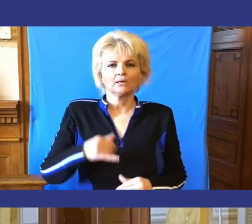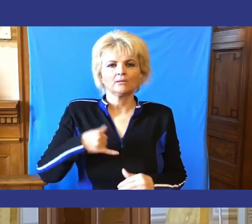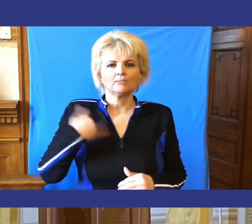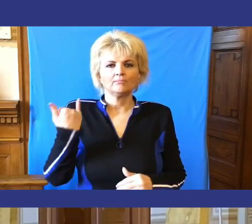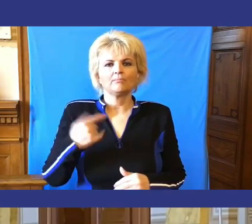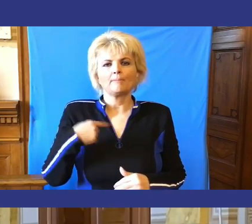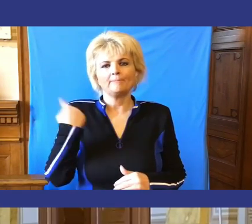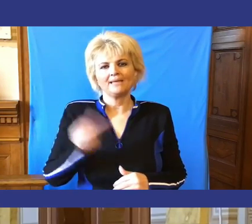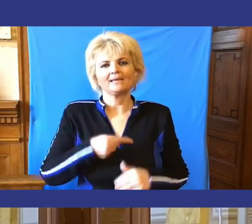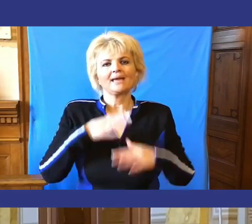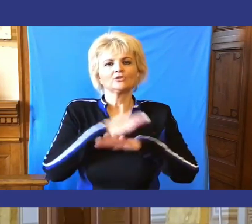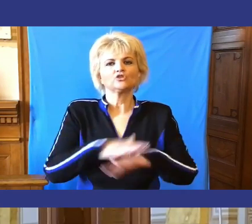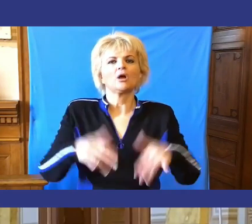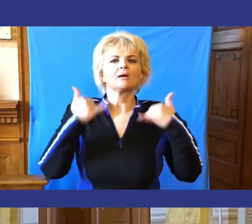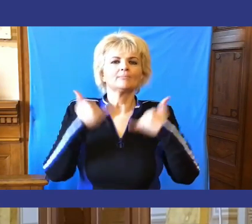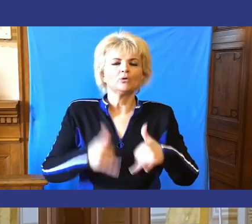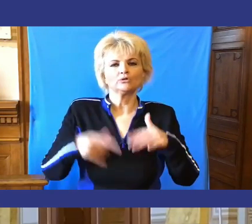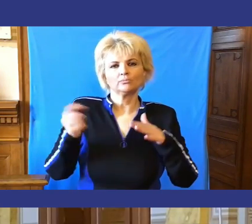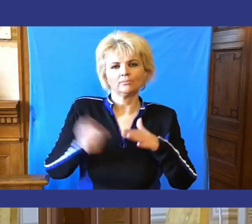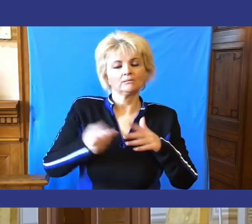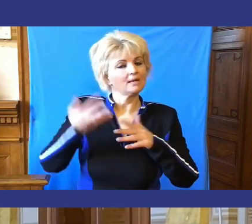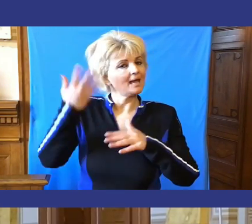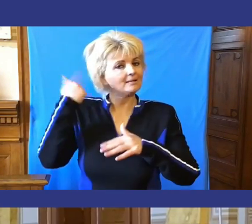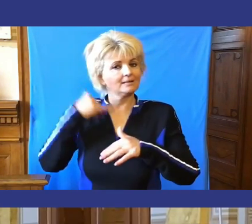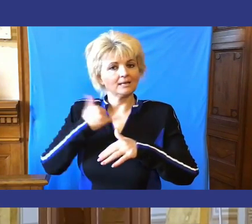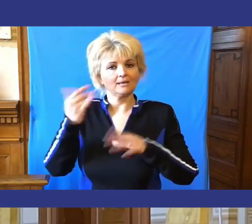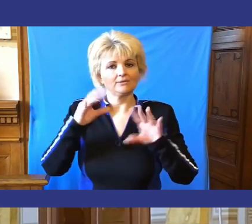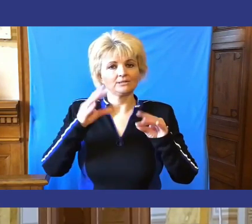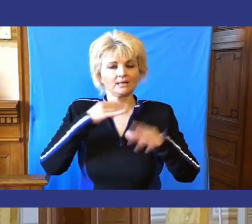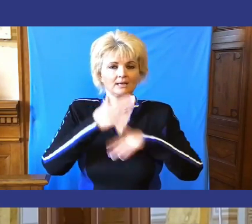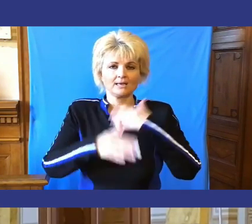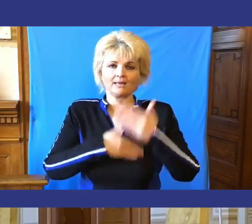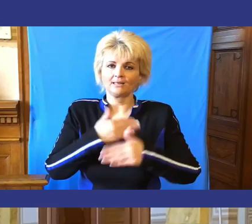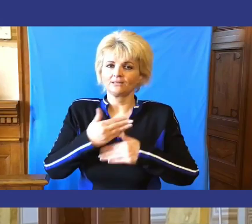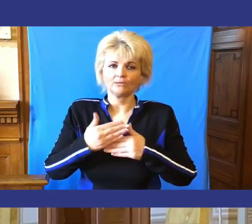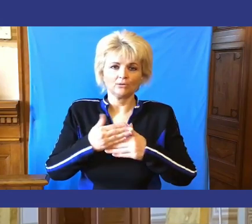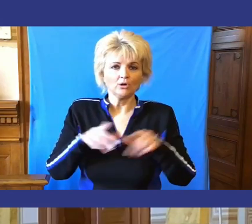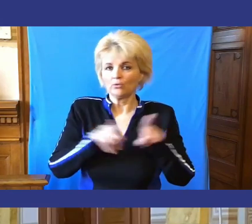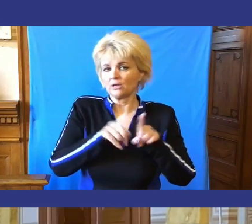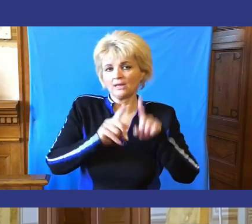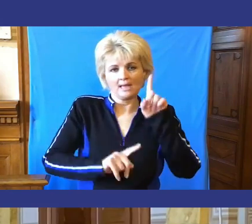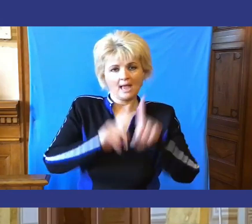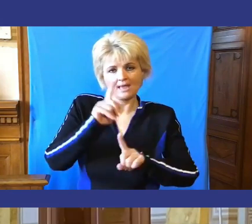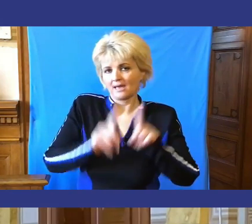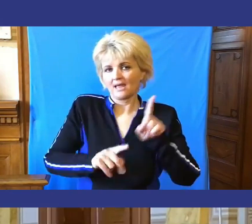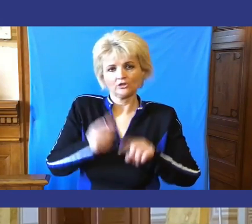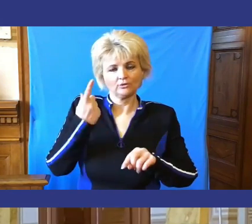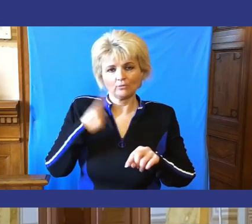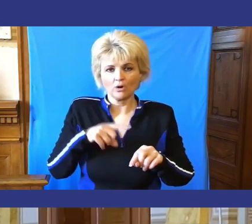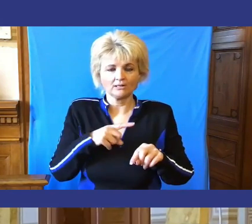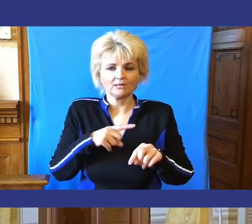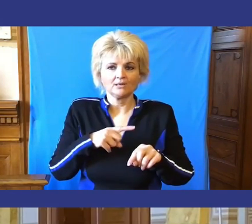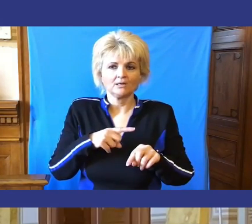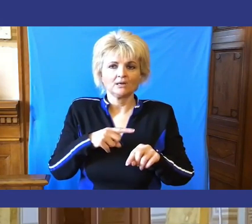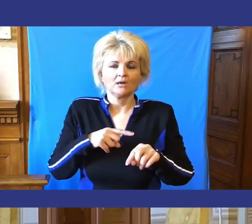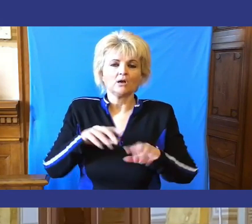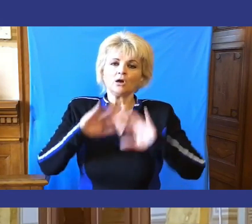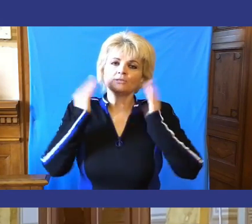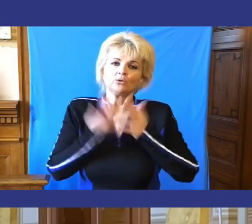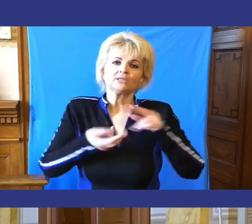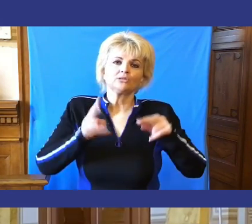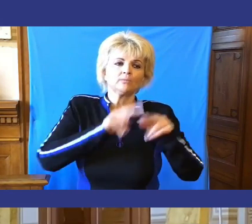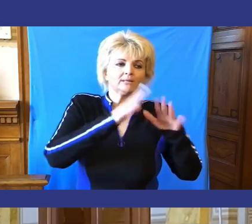most. Érdekes módon az, hogy eddig évtizedeken keresztül koncesziós eljárás volt, legalábbis mióta a törvény ezt írja elő, az, hogy az összes